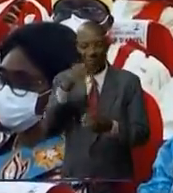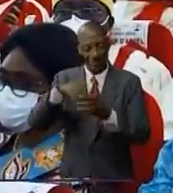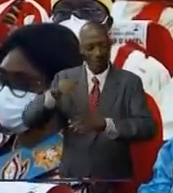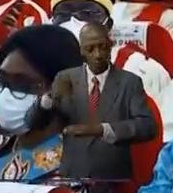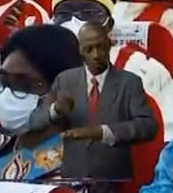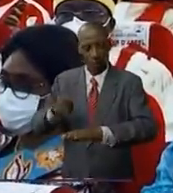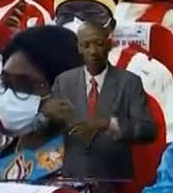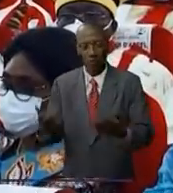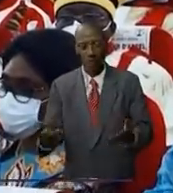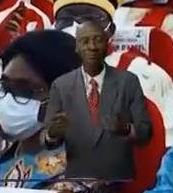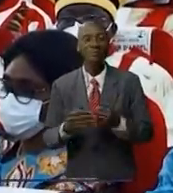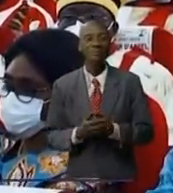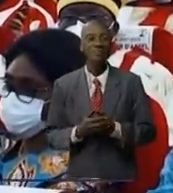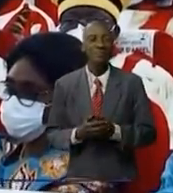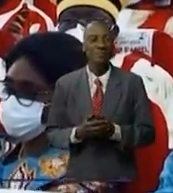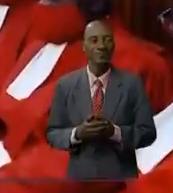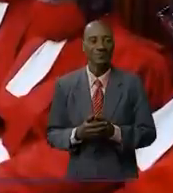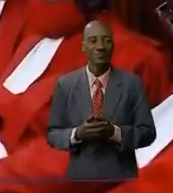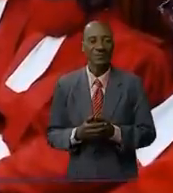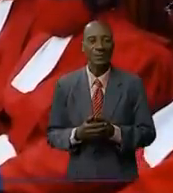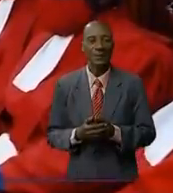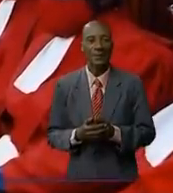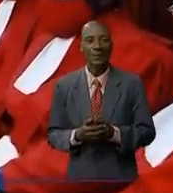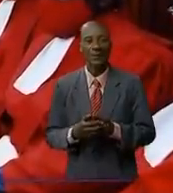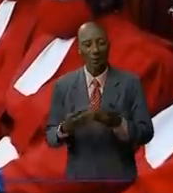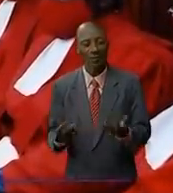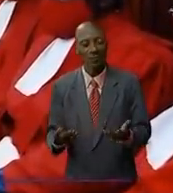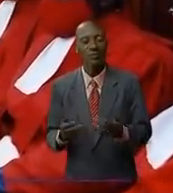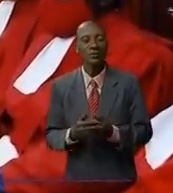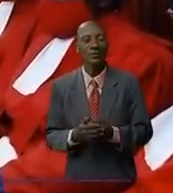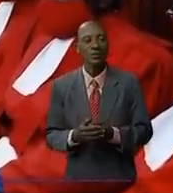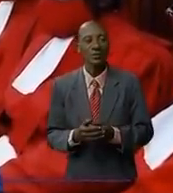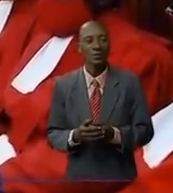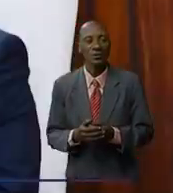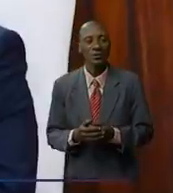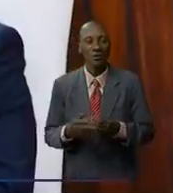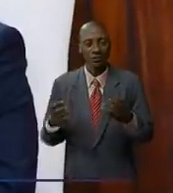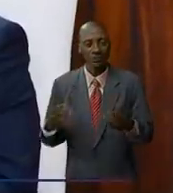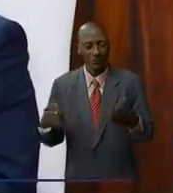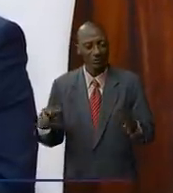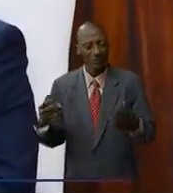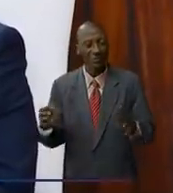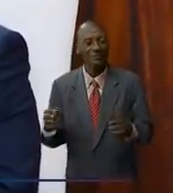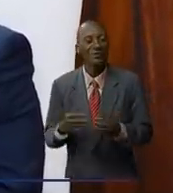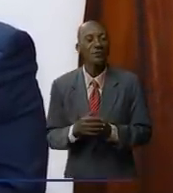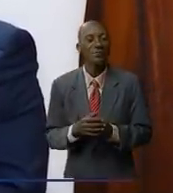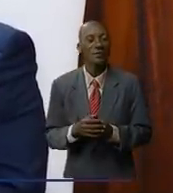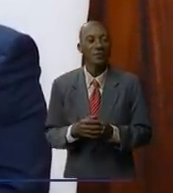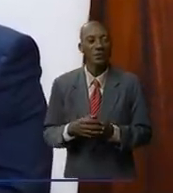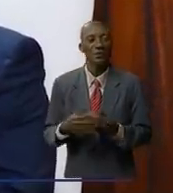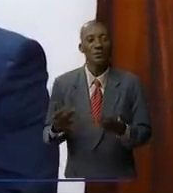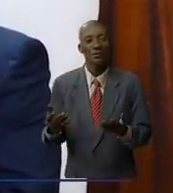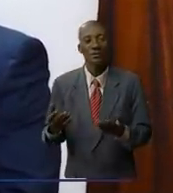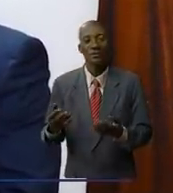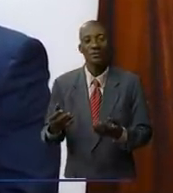comparée. Cette rentrée judiciaire chez les magistrats intervient après les vacances dites de vacations décrétées